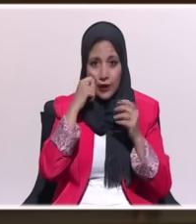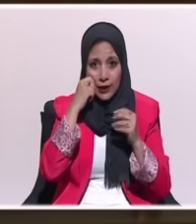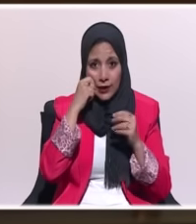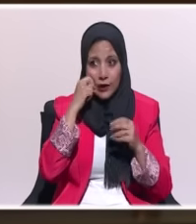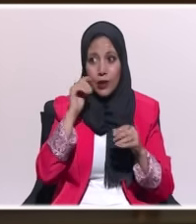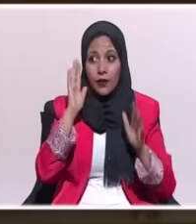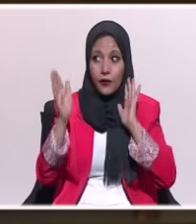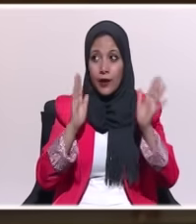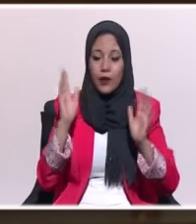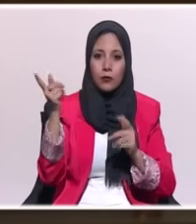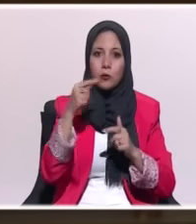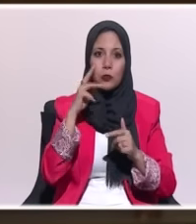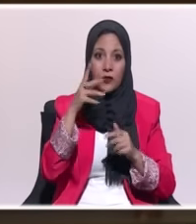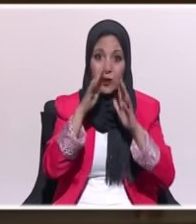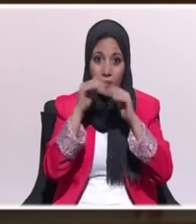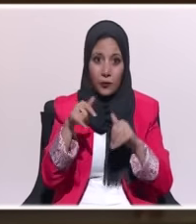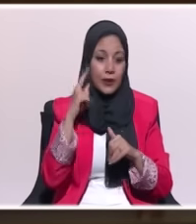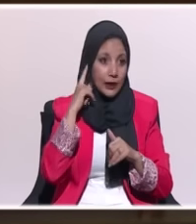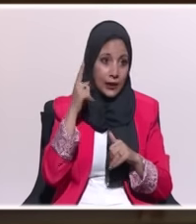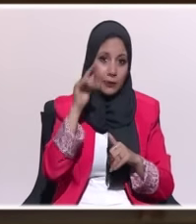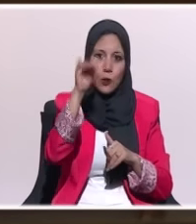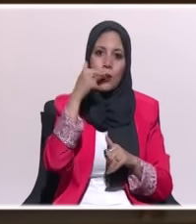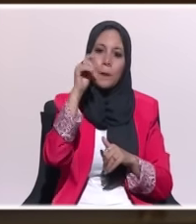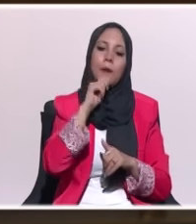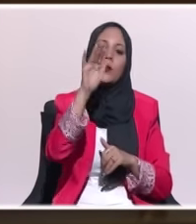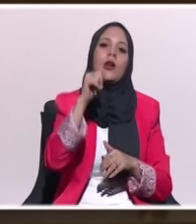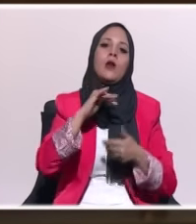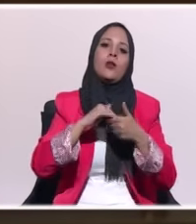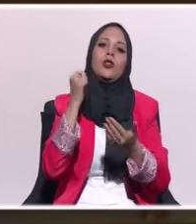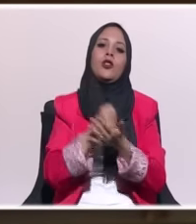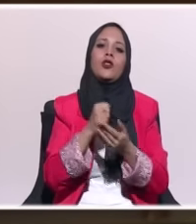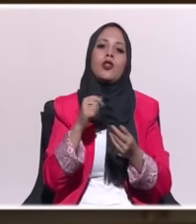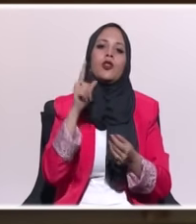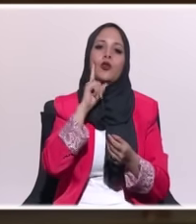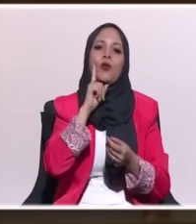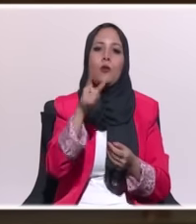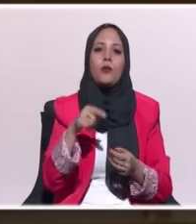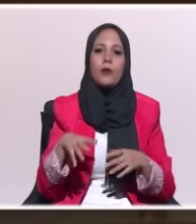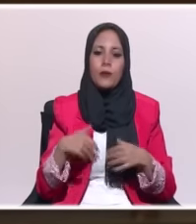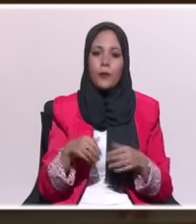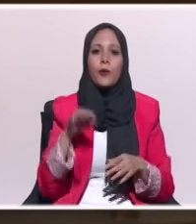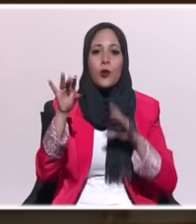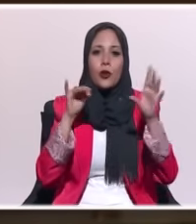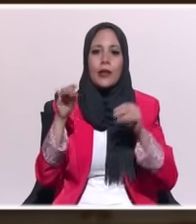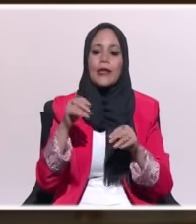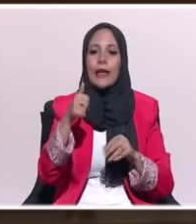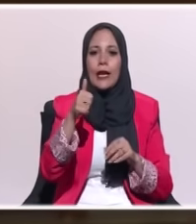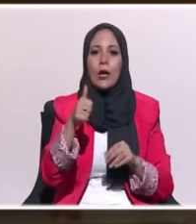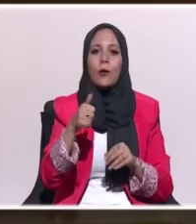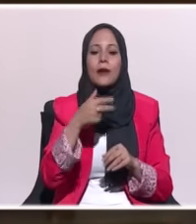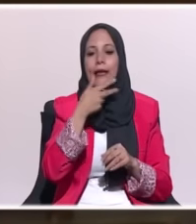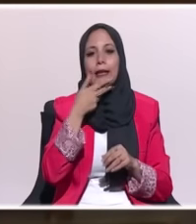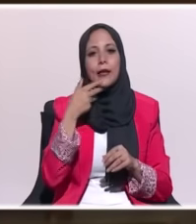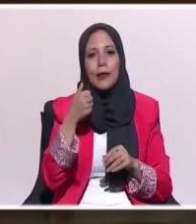مصر لما هتسمع قصتك هتبادر بتكريمك للي انت قدمتيه لبنتك. يا ريت يا ريت. قصه جميله حبيت اقدمها لكم